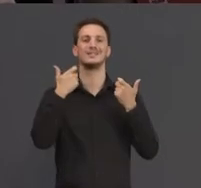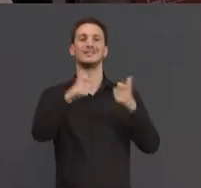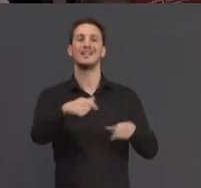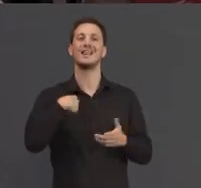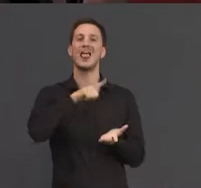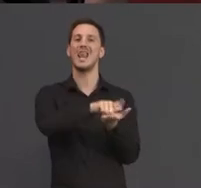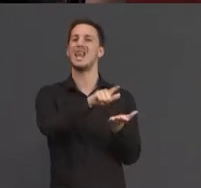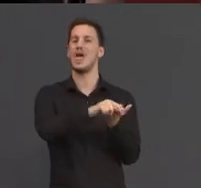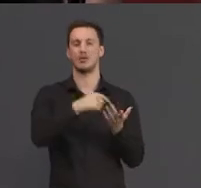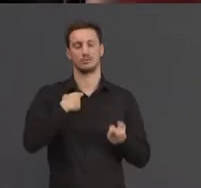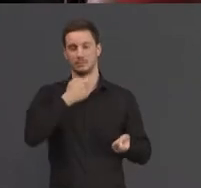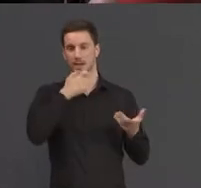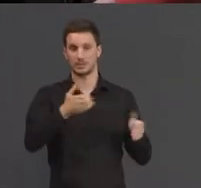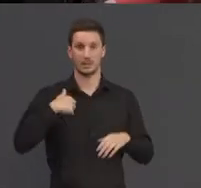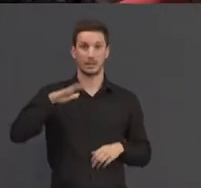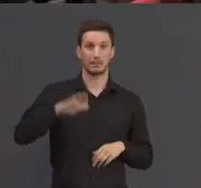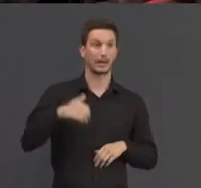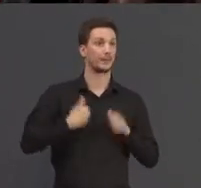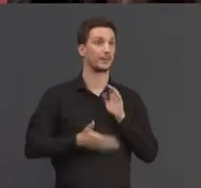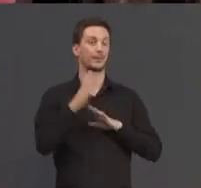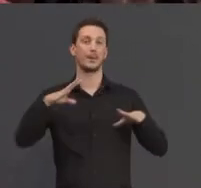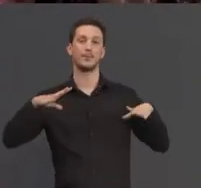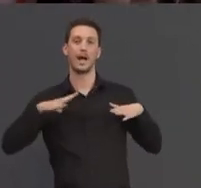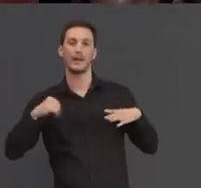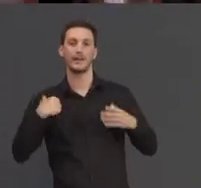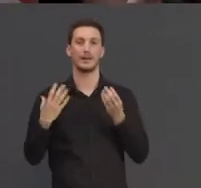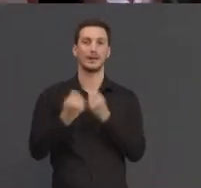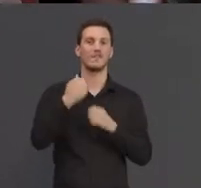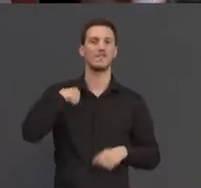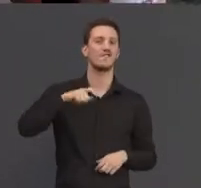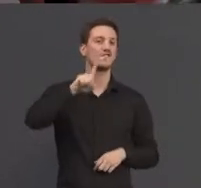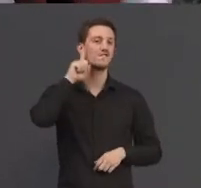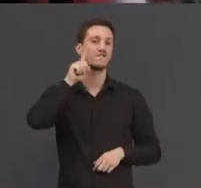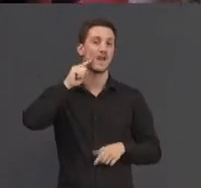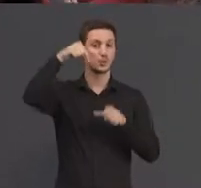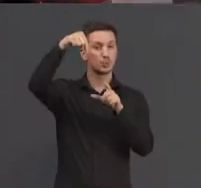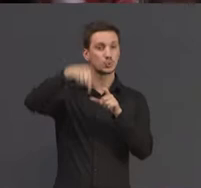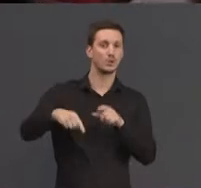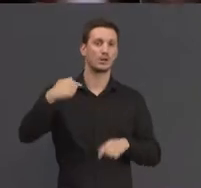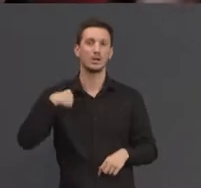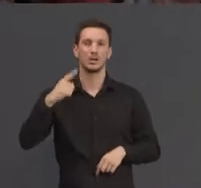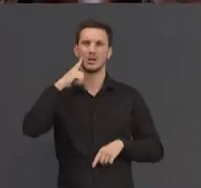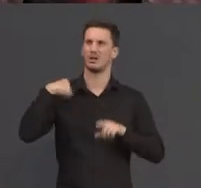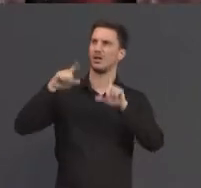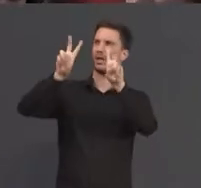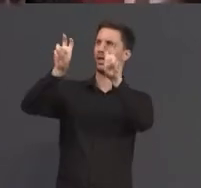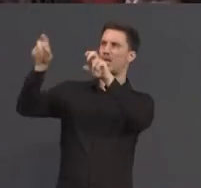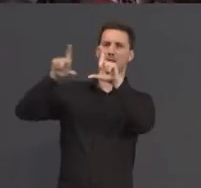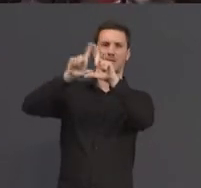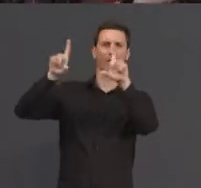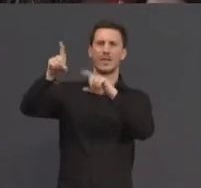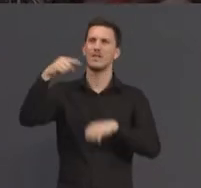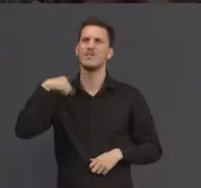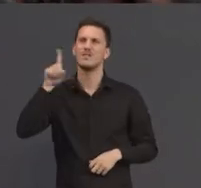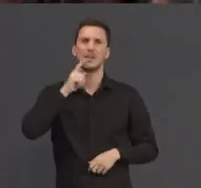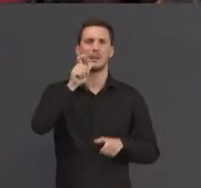llengües. De petita es veu que anàvem de vacances amb els meus pares al sud de França i ja em fixaven els rètols en francès i com